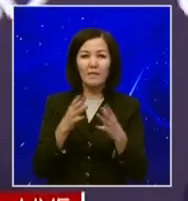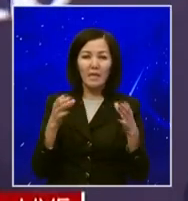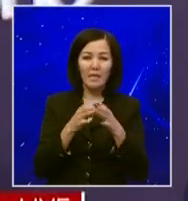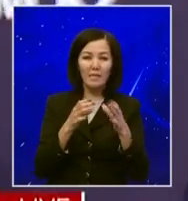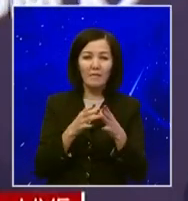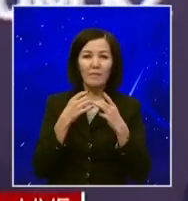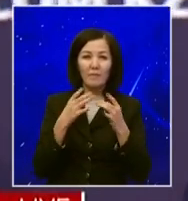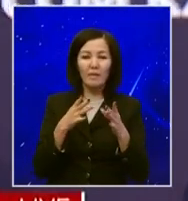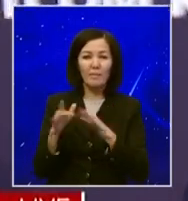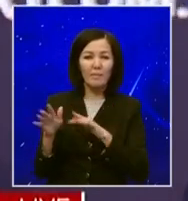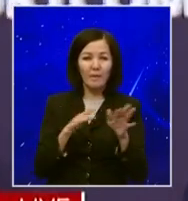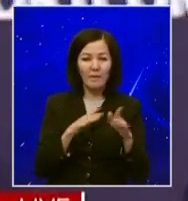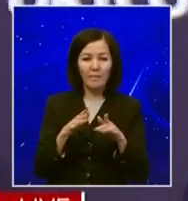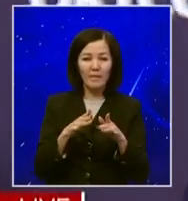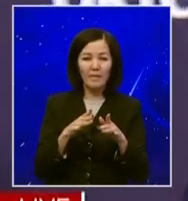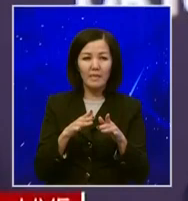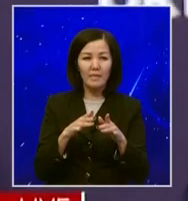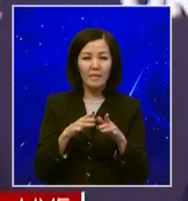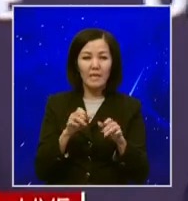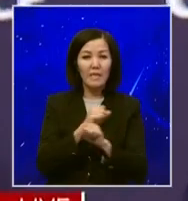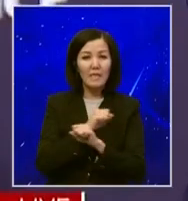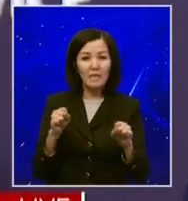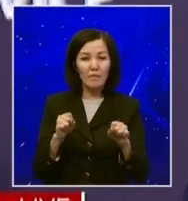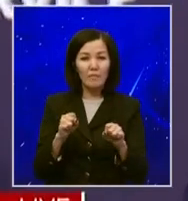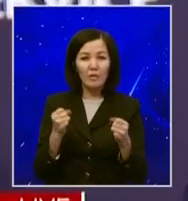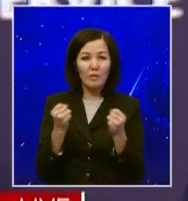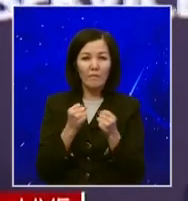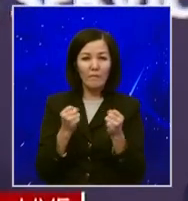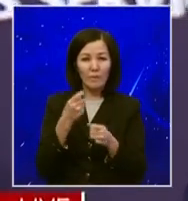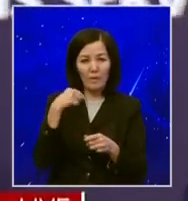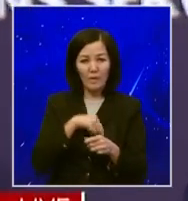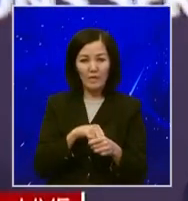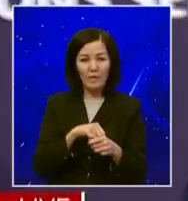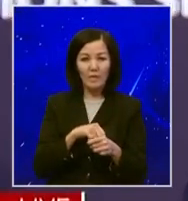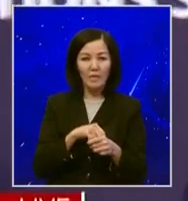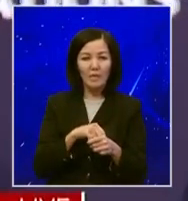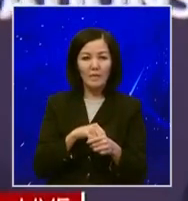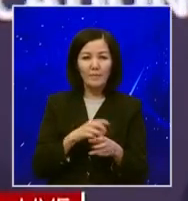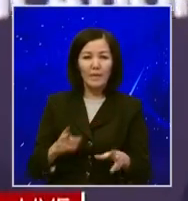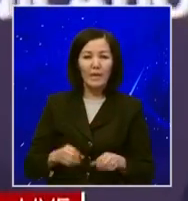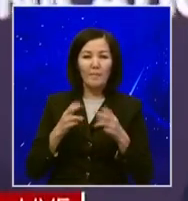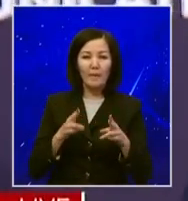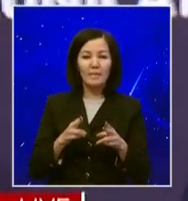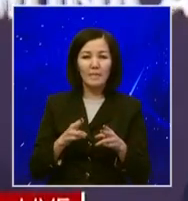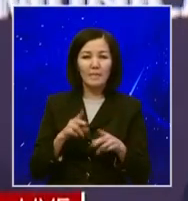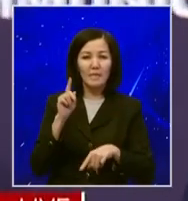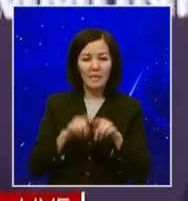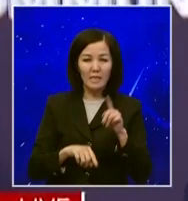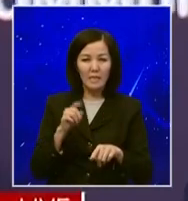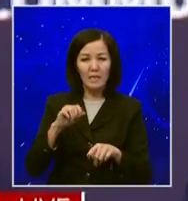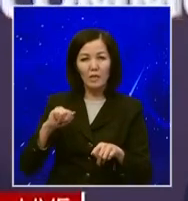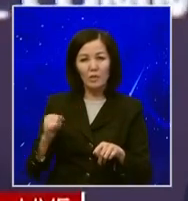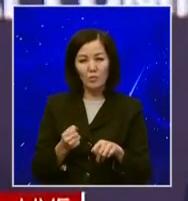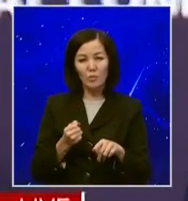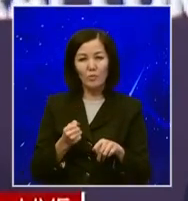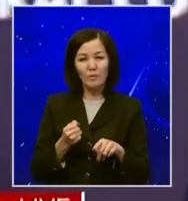мероприятия, утренники и корпоративы, не допускать переохлаждения организма, не подвергать опасности родных и близких из групп